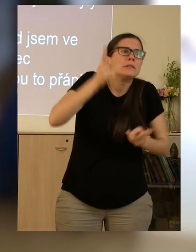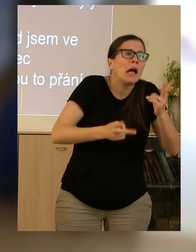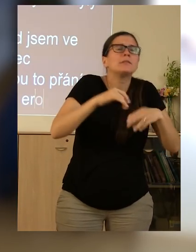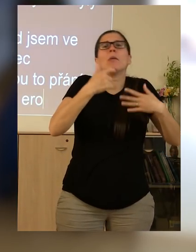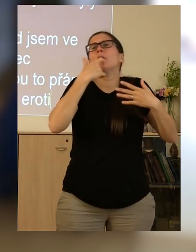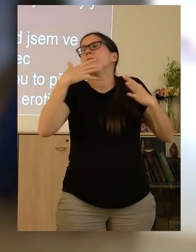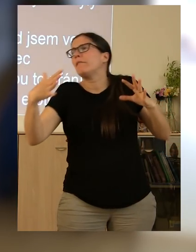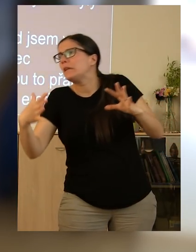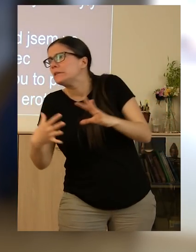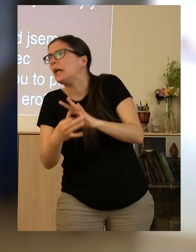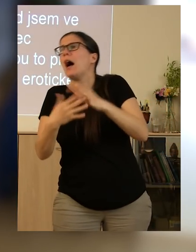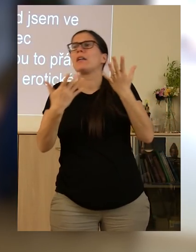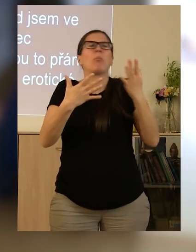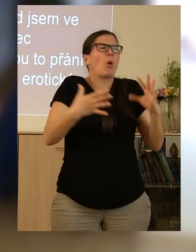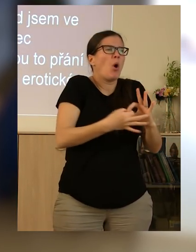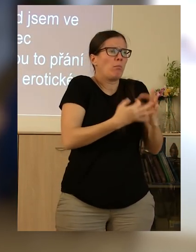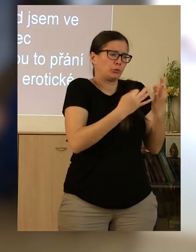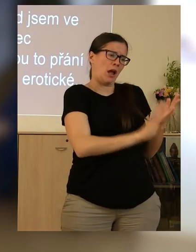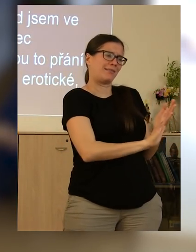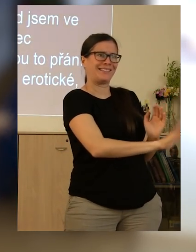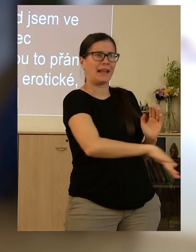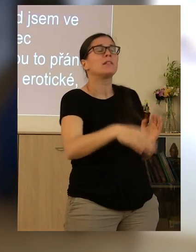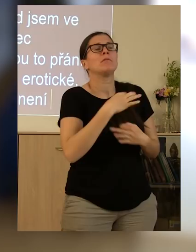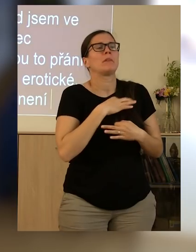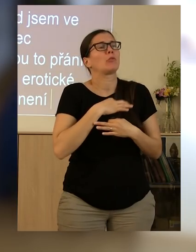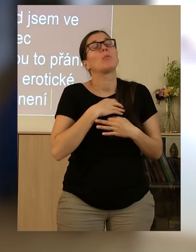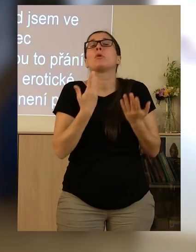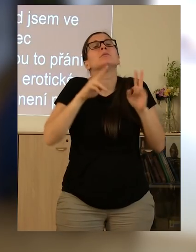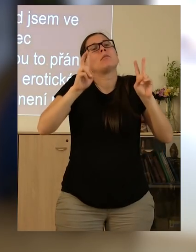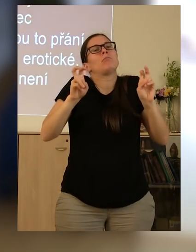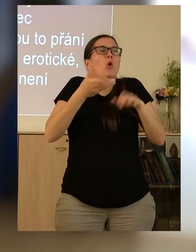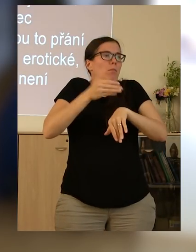vztahový. To vůbec není podstatné, to je nějaké přání.